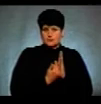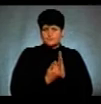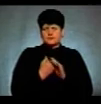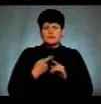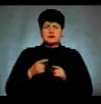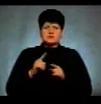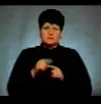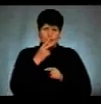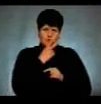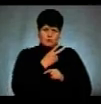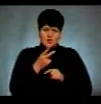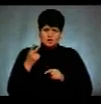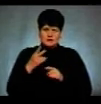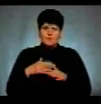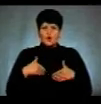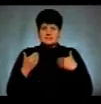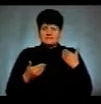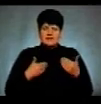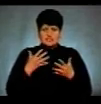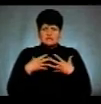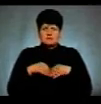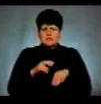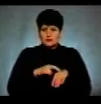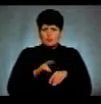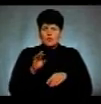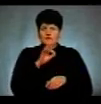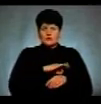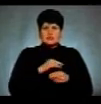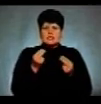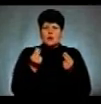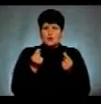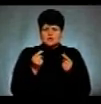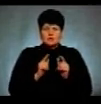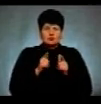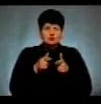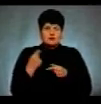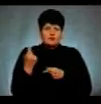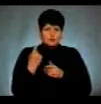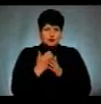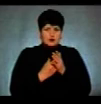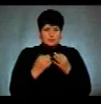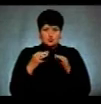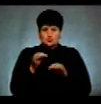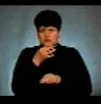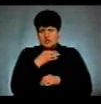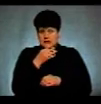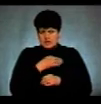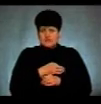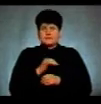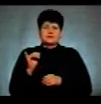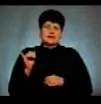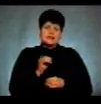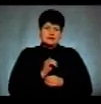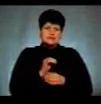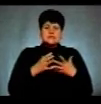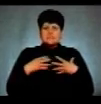ми побачили по зверненню до сімейних лікарів по використанню коштів, які поступили в область по програмі «Доступні ліки».